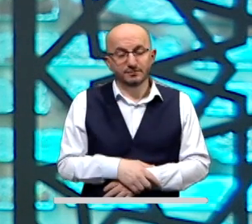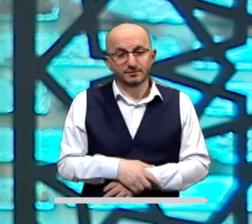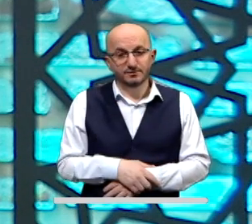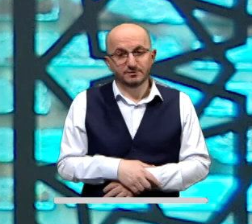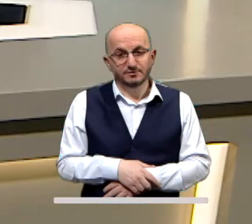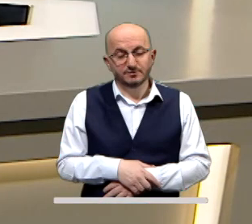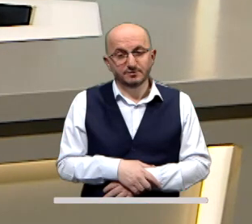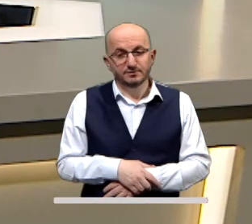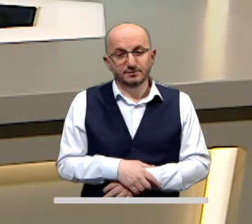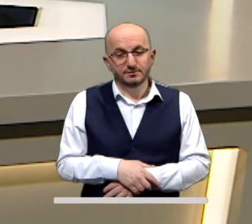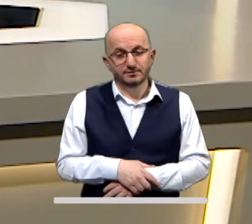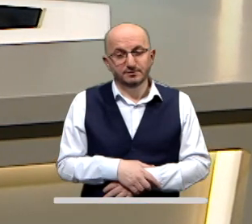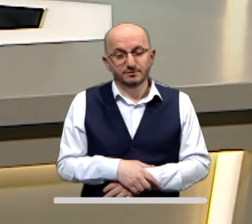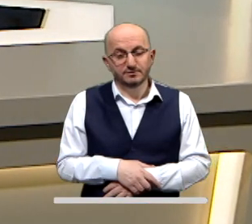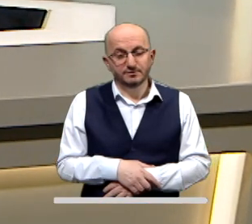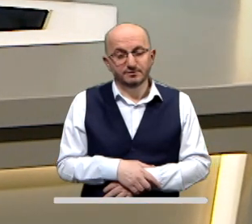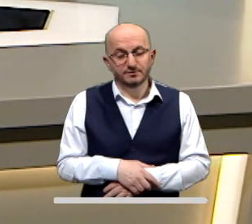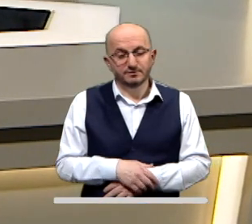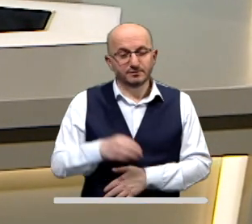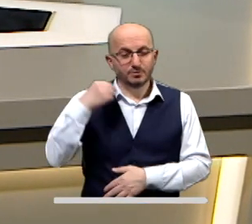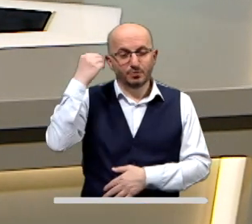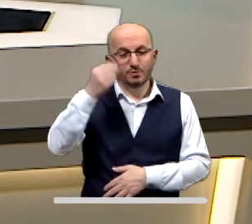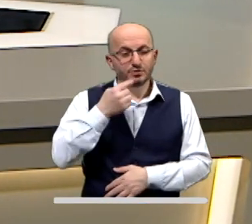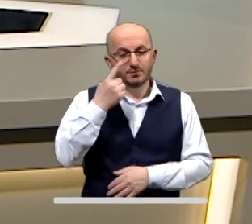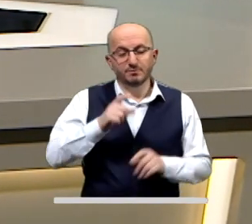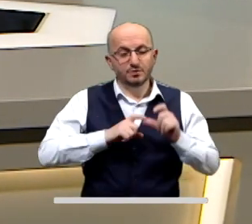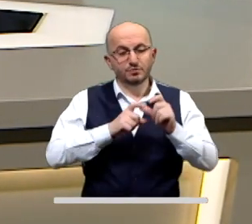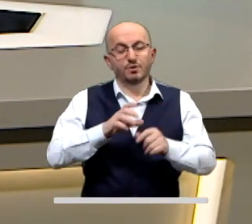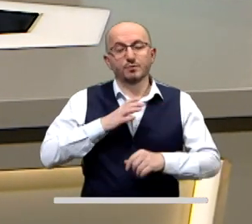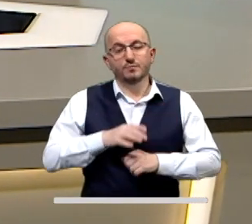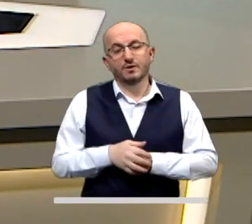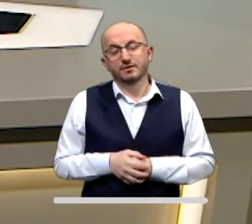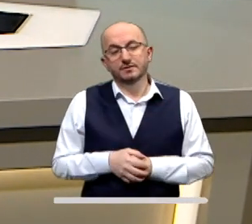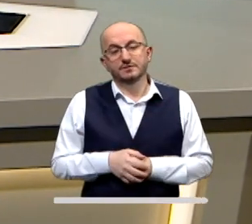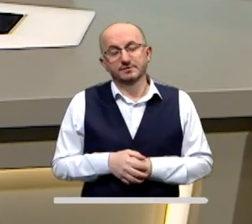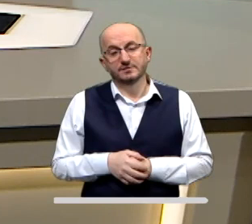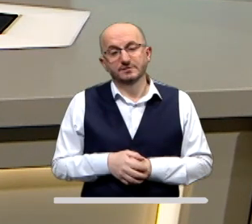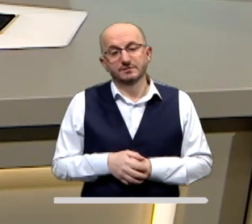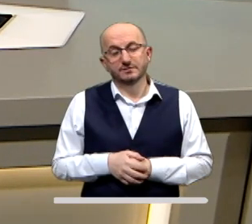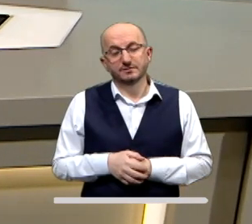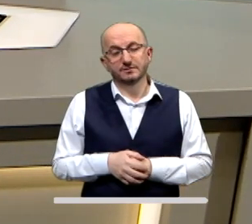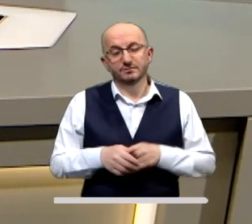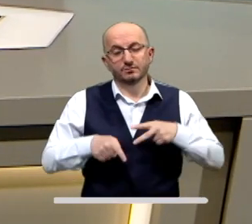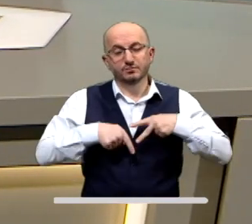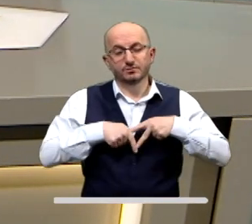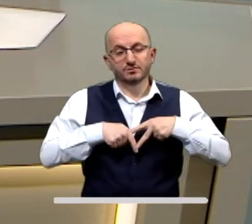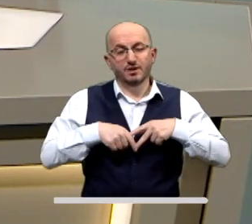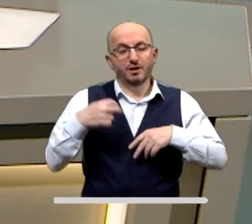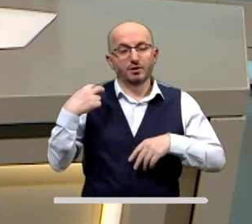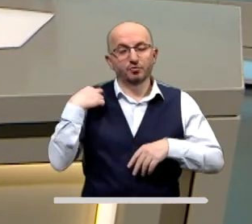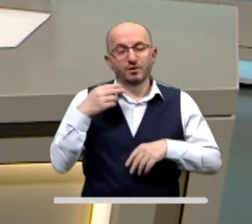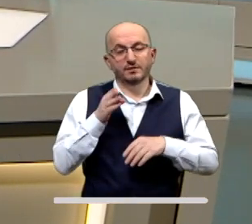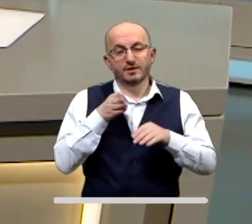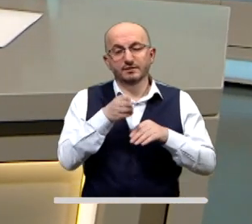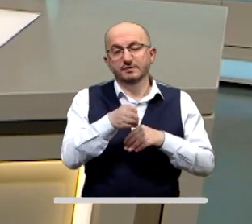versin Hocama bir tek sorun var Buyurun muska ile lavaboya